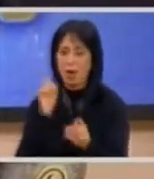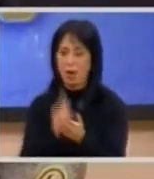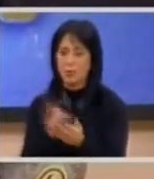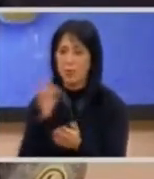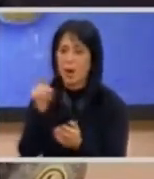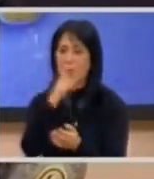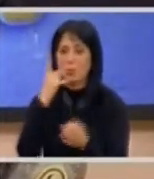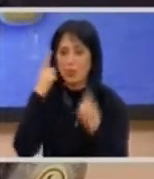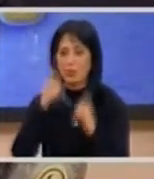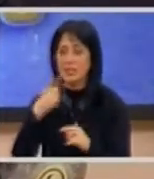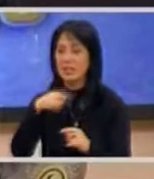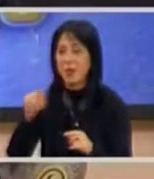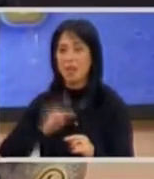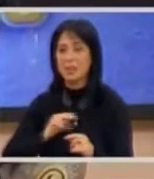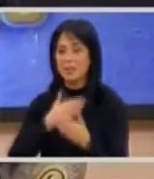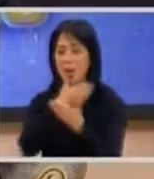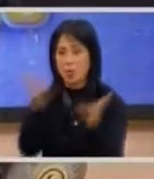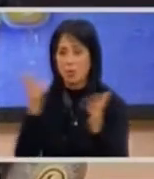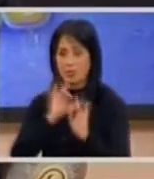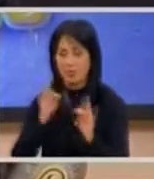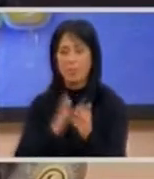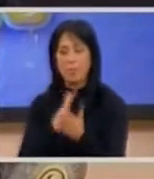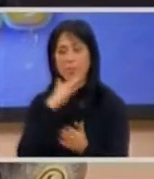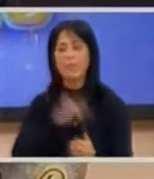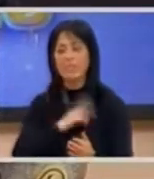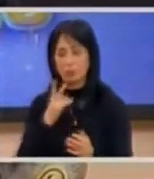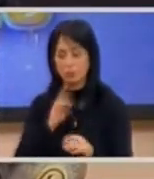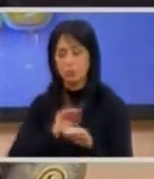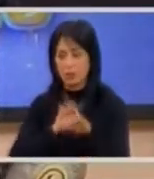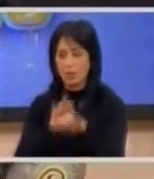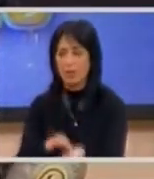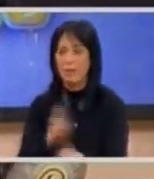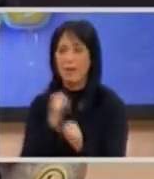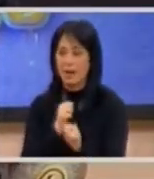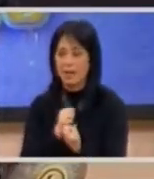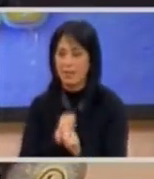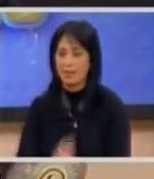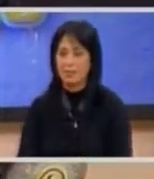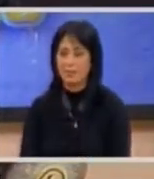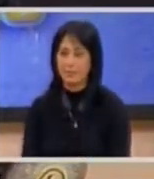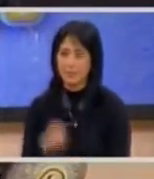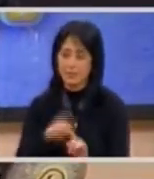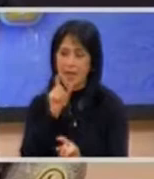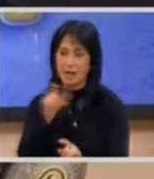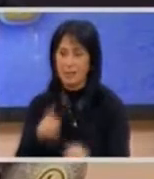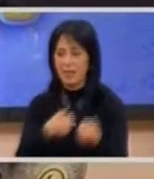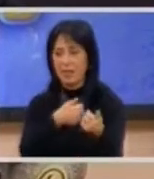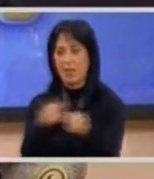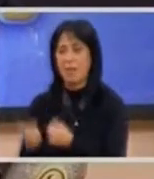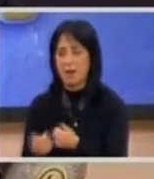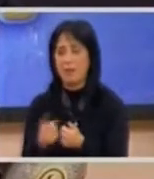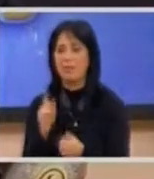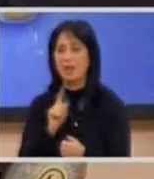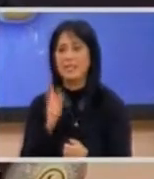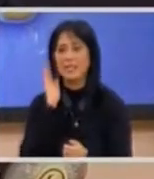სხვა უწყებებთან და აი ამ მიმართულებით, რა თქმა უნდა, ბევრი სამუშაო ჩაიდება, გაკეთდება და აი ესეთ ადამიანებს დავეხმარებით, რაც